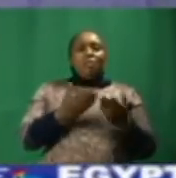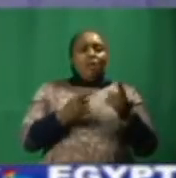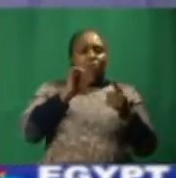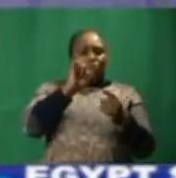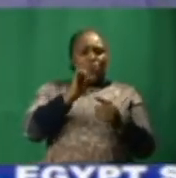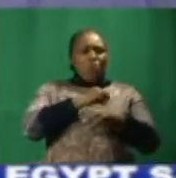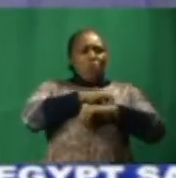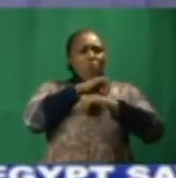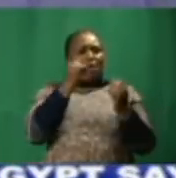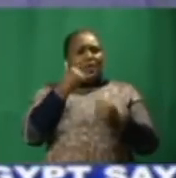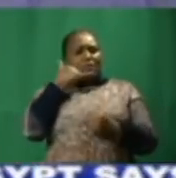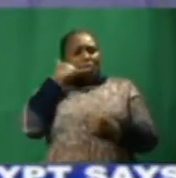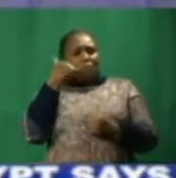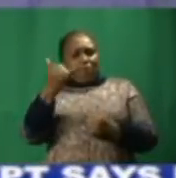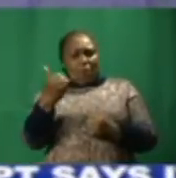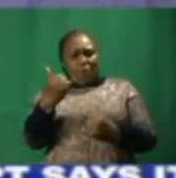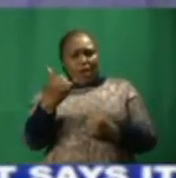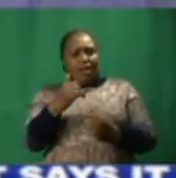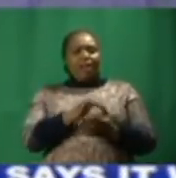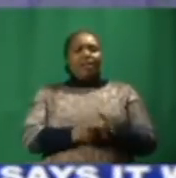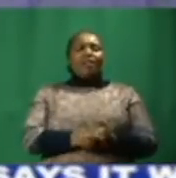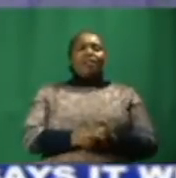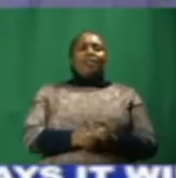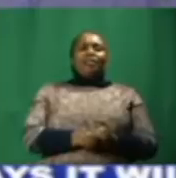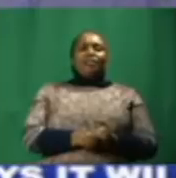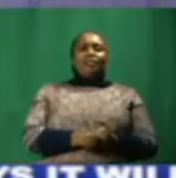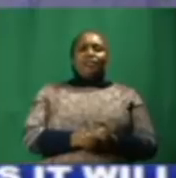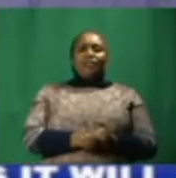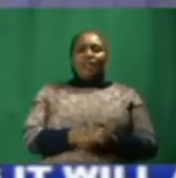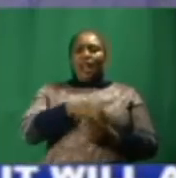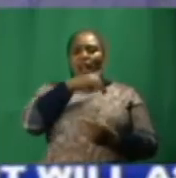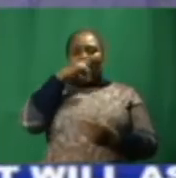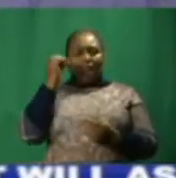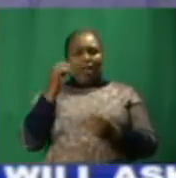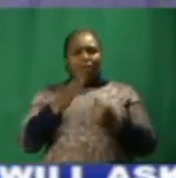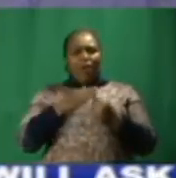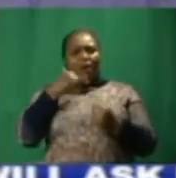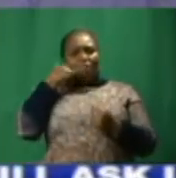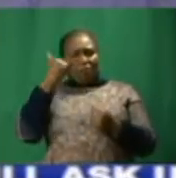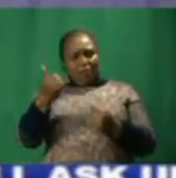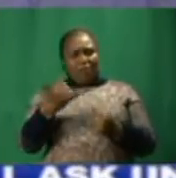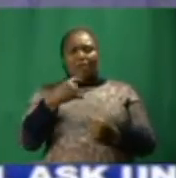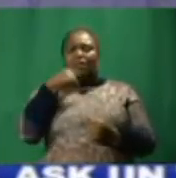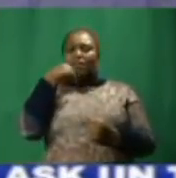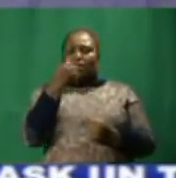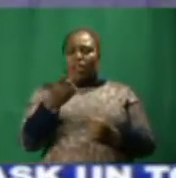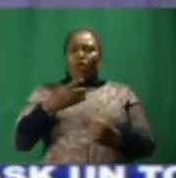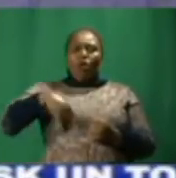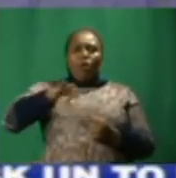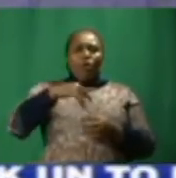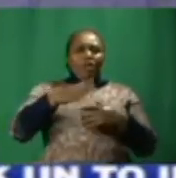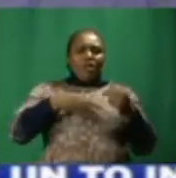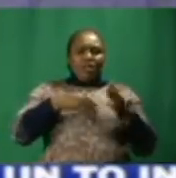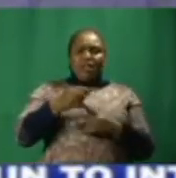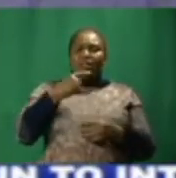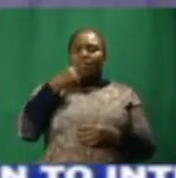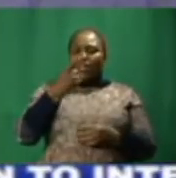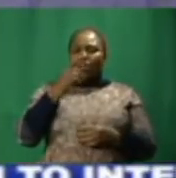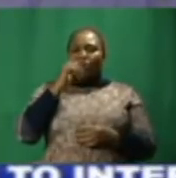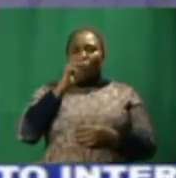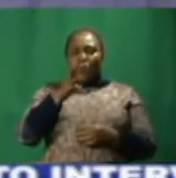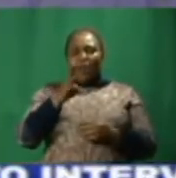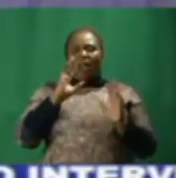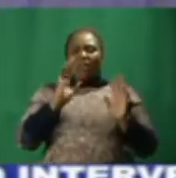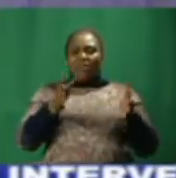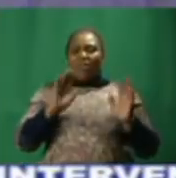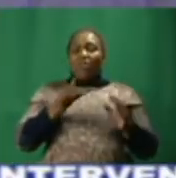elicingo iSamsung Galaxy bayisho libito lawo lo locingo lwakho noma yini laba ngayisho ukuthi uyiwinile